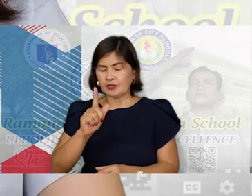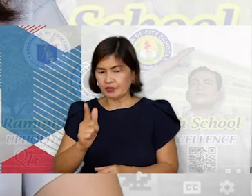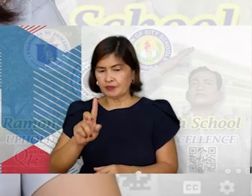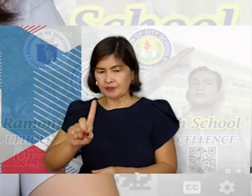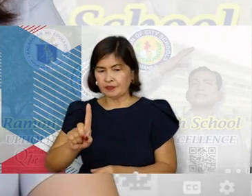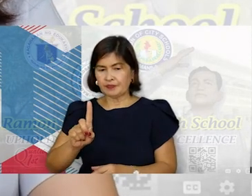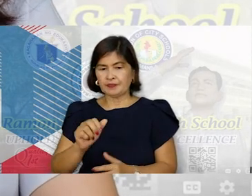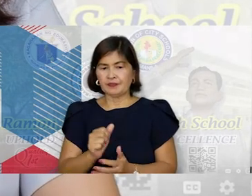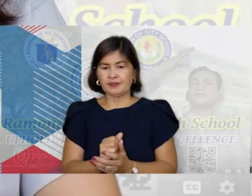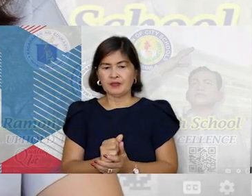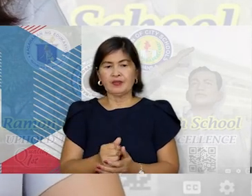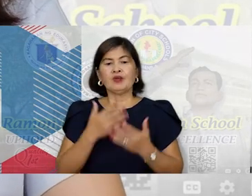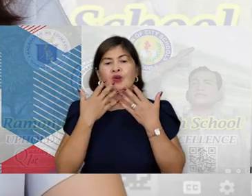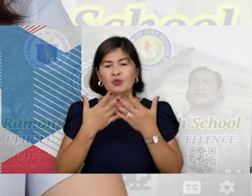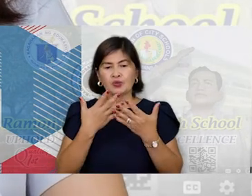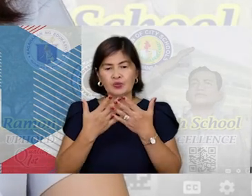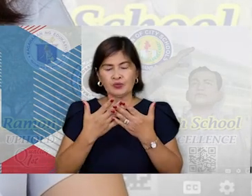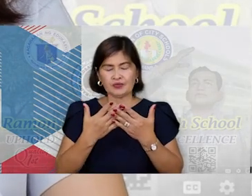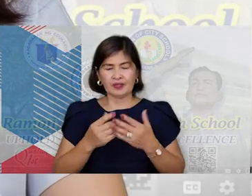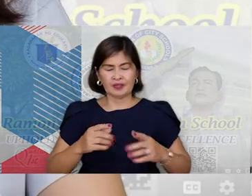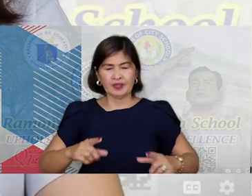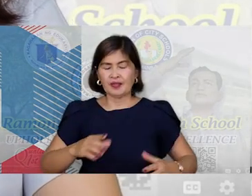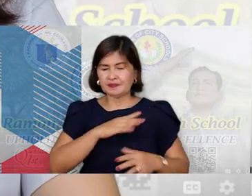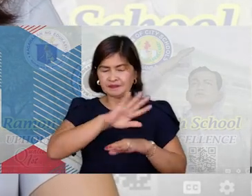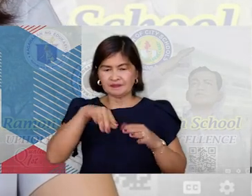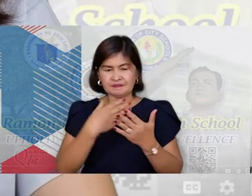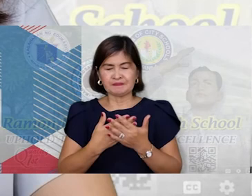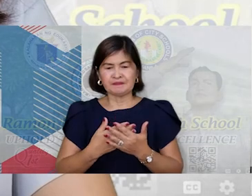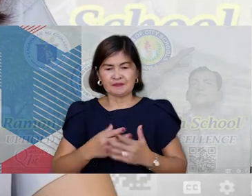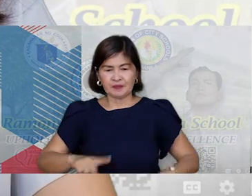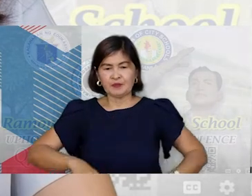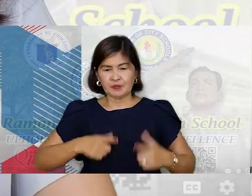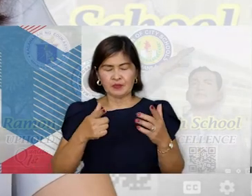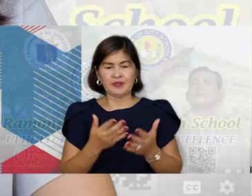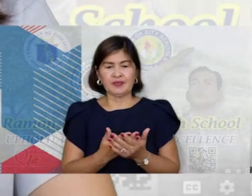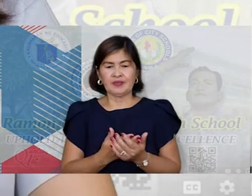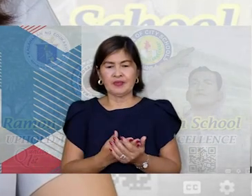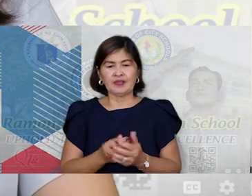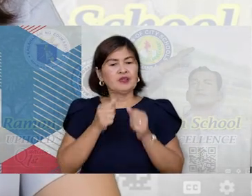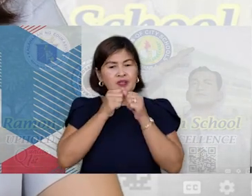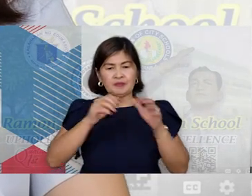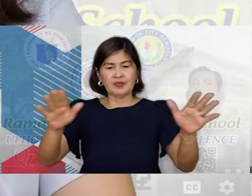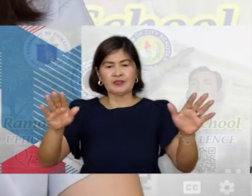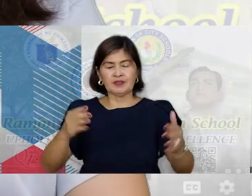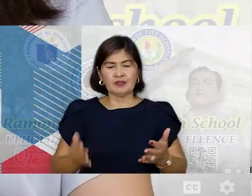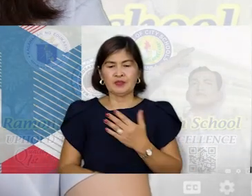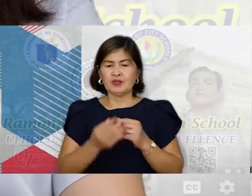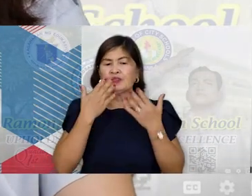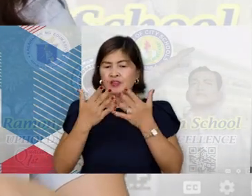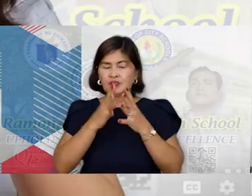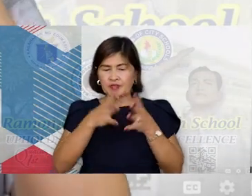2020-2021. Magandang buhay at mabiyayang araw po sa ating lahat. Maraming salamat po.